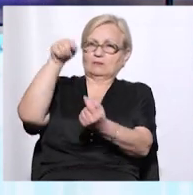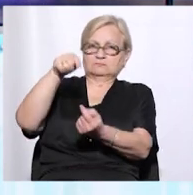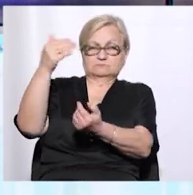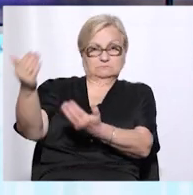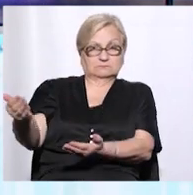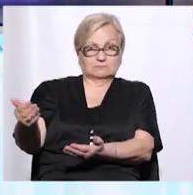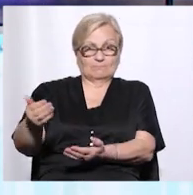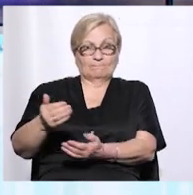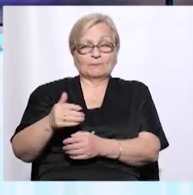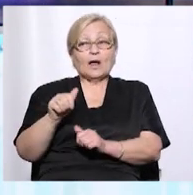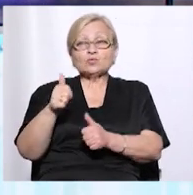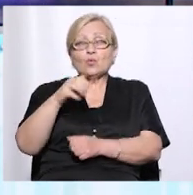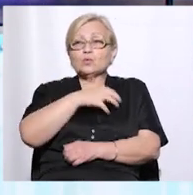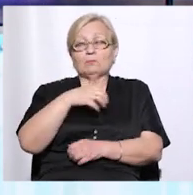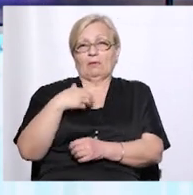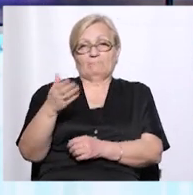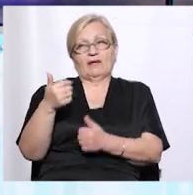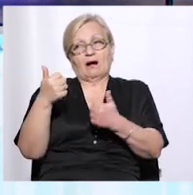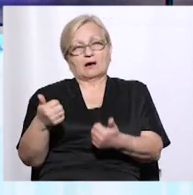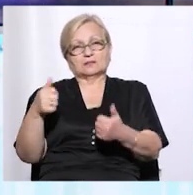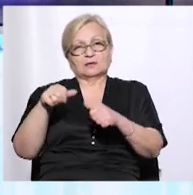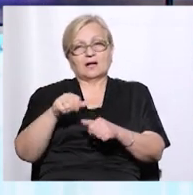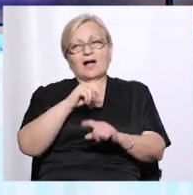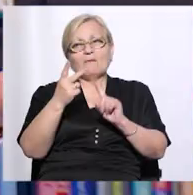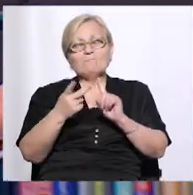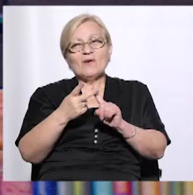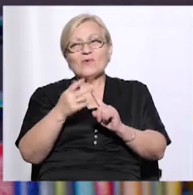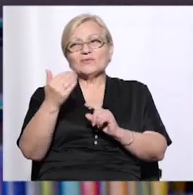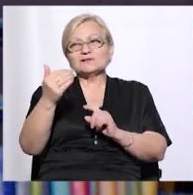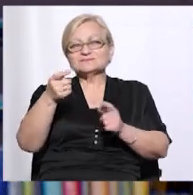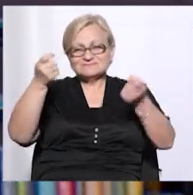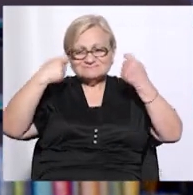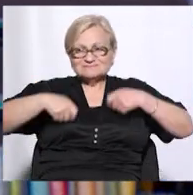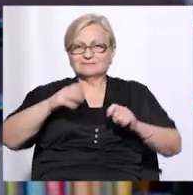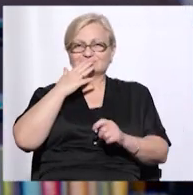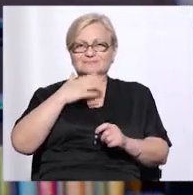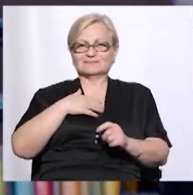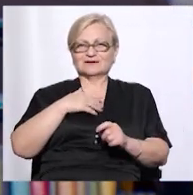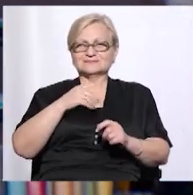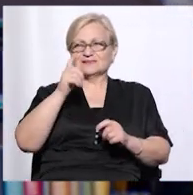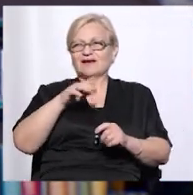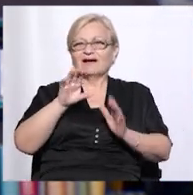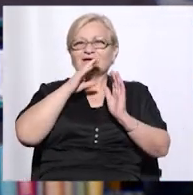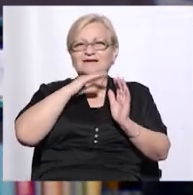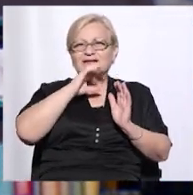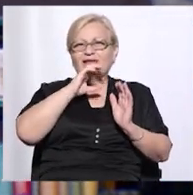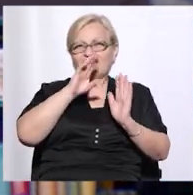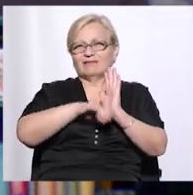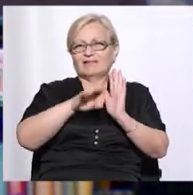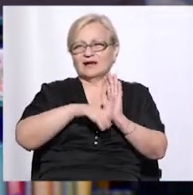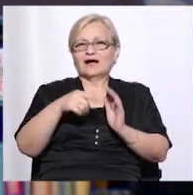გამომდინარე, როგორი მეფეა იგი. ხოლო მეორე გლახუნად გადაცმული და არა მხოლოდ გლახუნად გადაცმული,